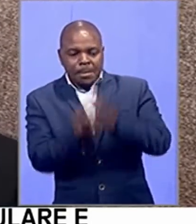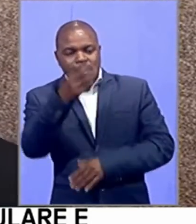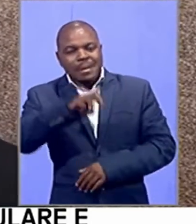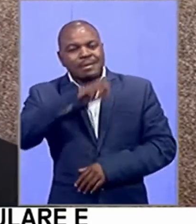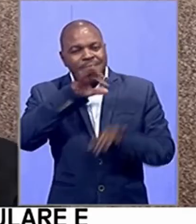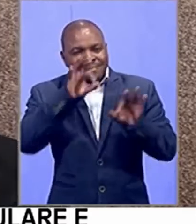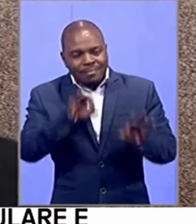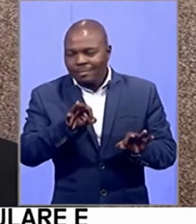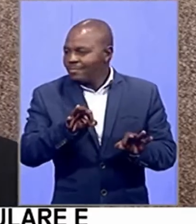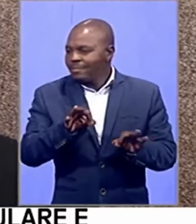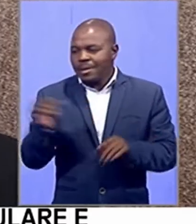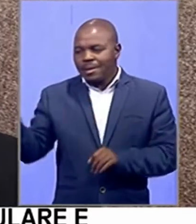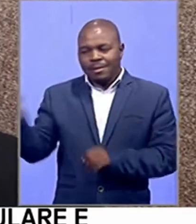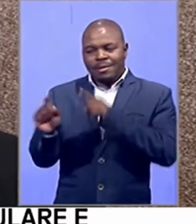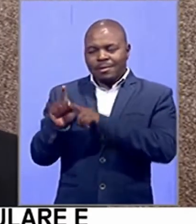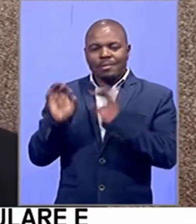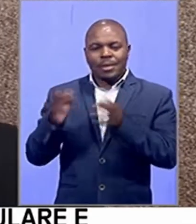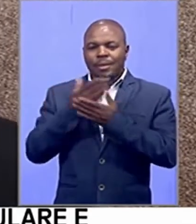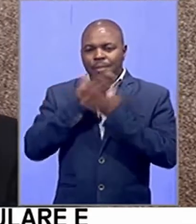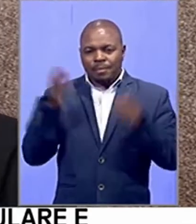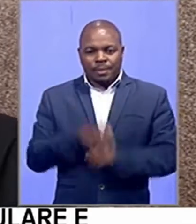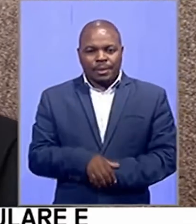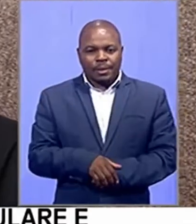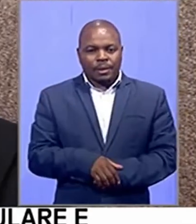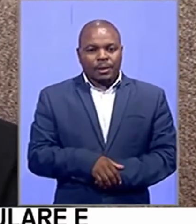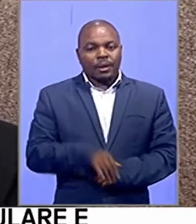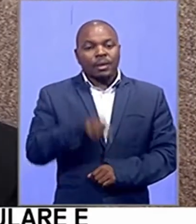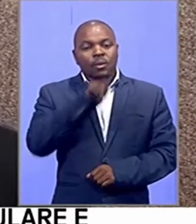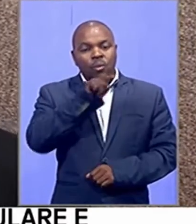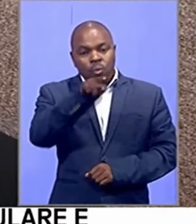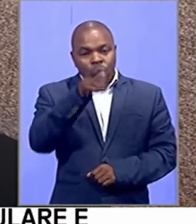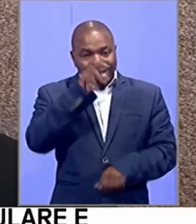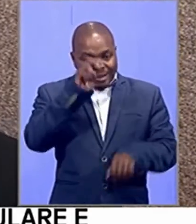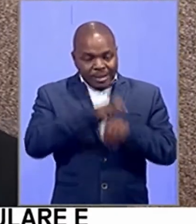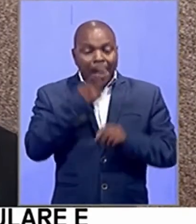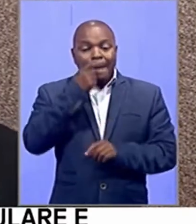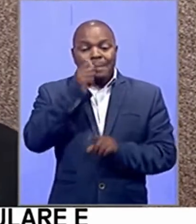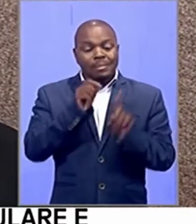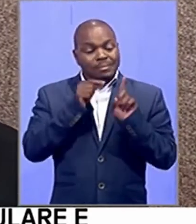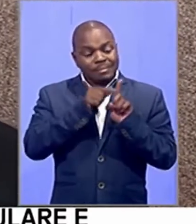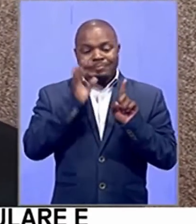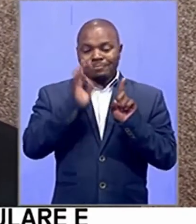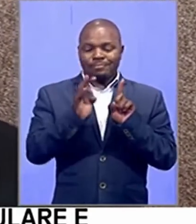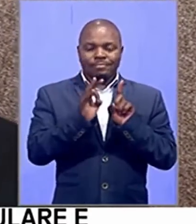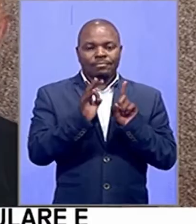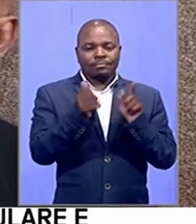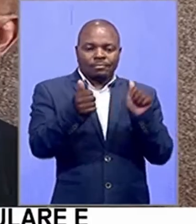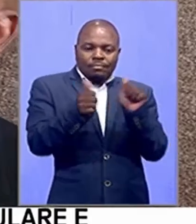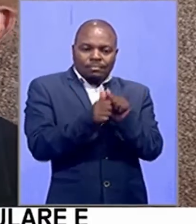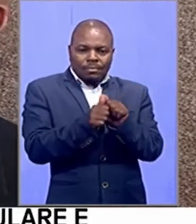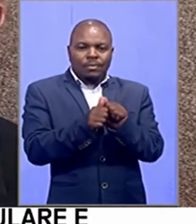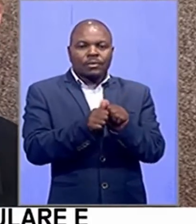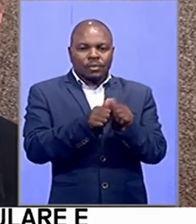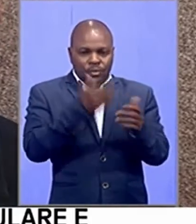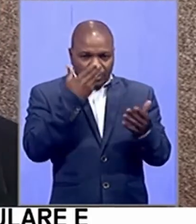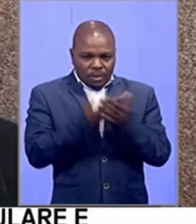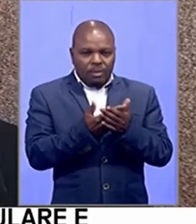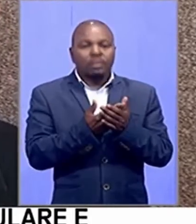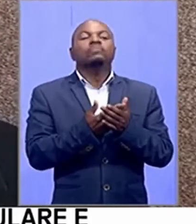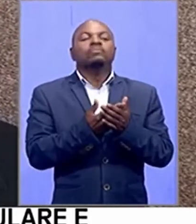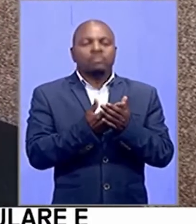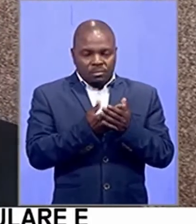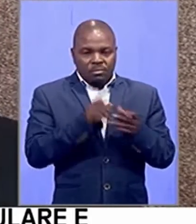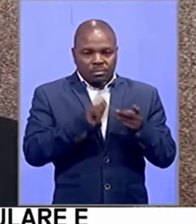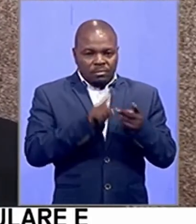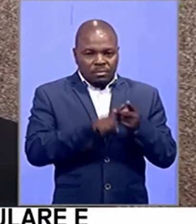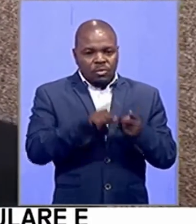gomme kgoši gore e be le wa tlogotla a ibelegiša ngwana go nyakega monna wa neng Maswanedi gomme a re fetang ka kgati e le go yana